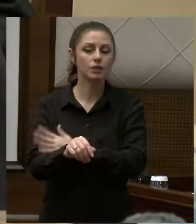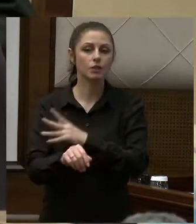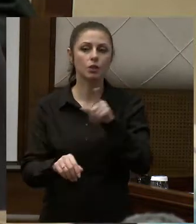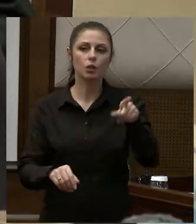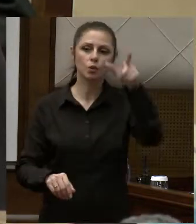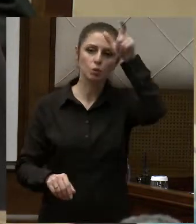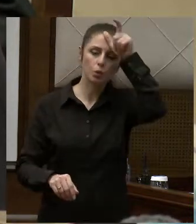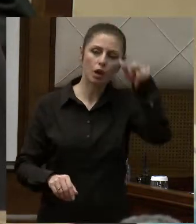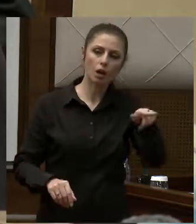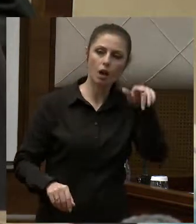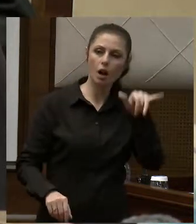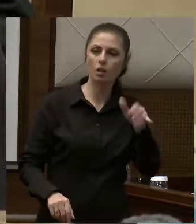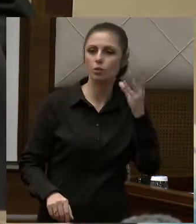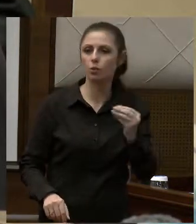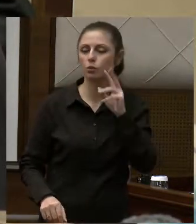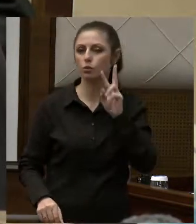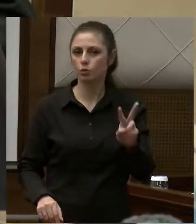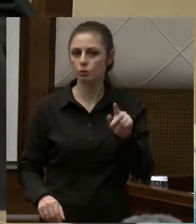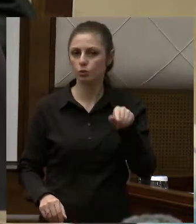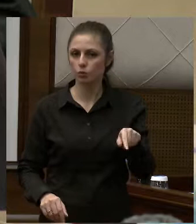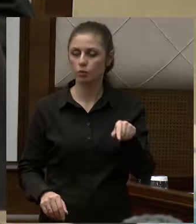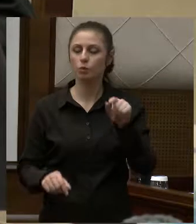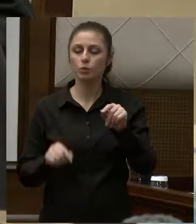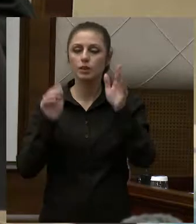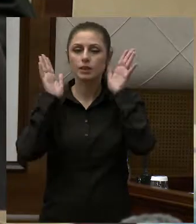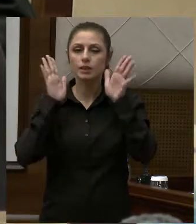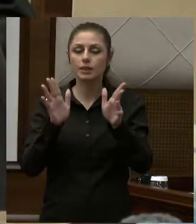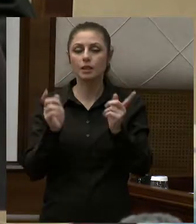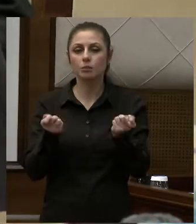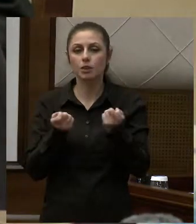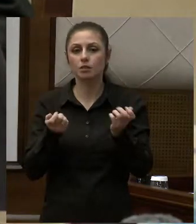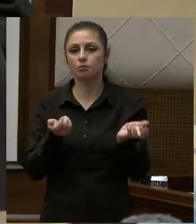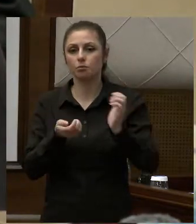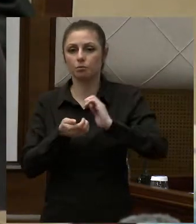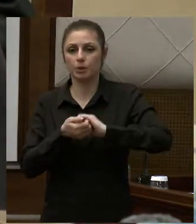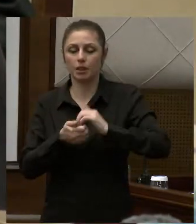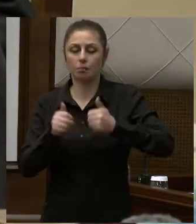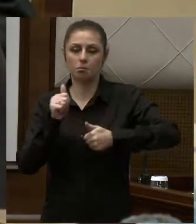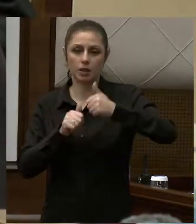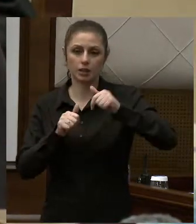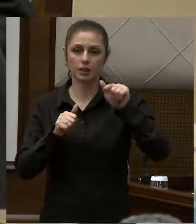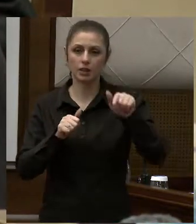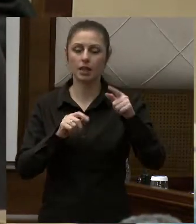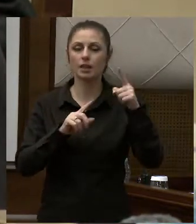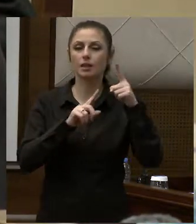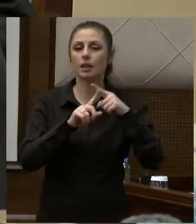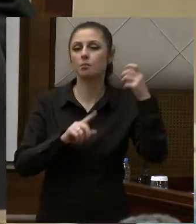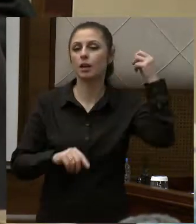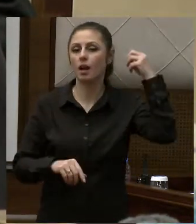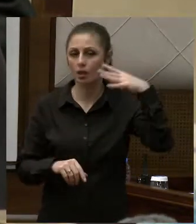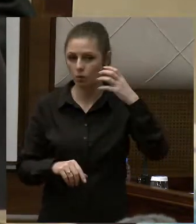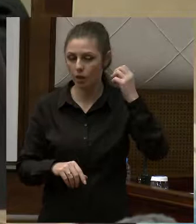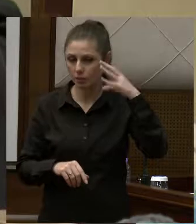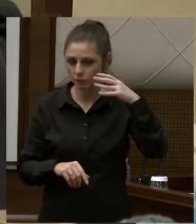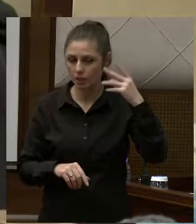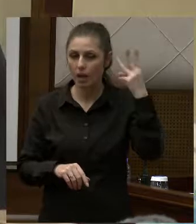haklılığını tespit etmiş durumda. Burada İslam İşbirliği Teşkilatı Başkanı sıfatıyla Sayın Cumhurbaşkanımız Recep Tayyip Erdoğan'ın önderliğinde